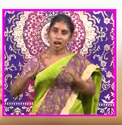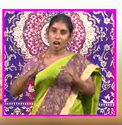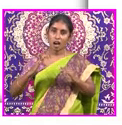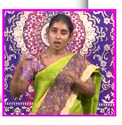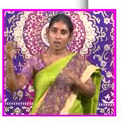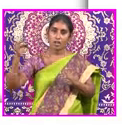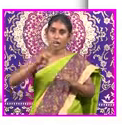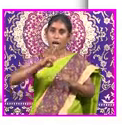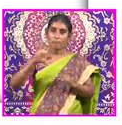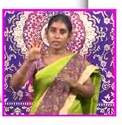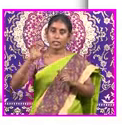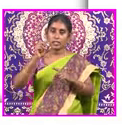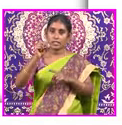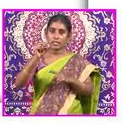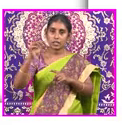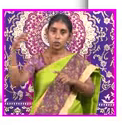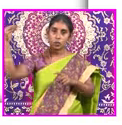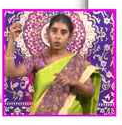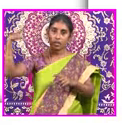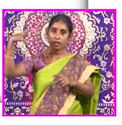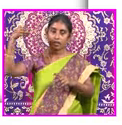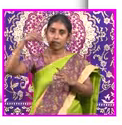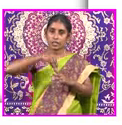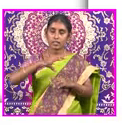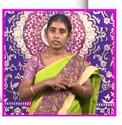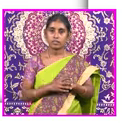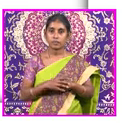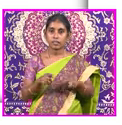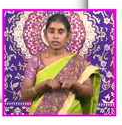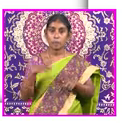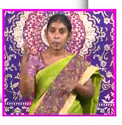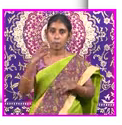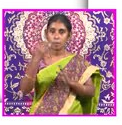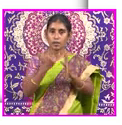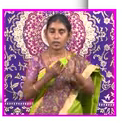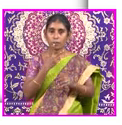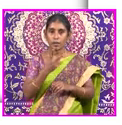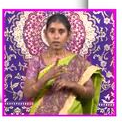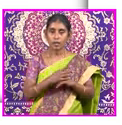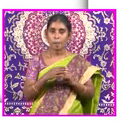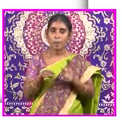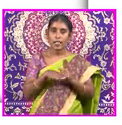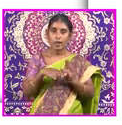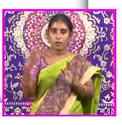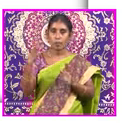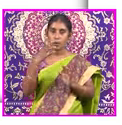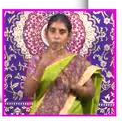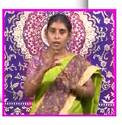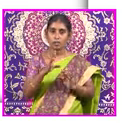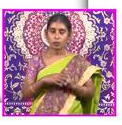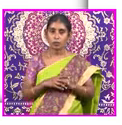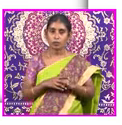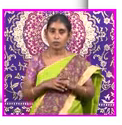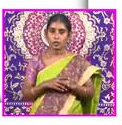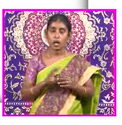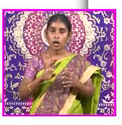மண்டலம். குளிர் மண்டலமானது பூமியின் இரு பகுதிகளிலும் அதாவது வட துருவத்திலும் மற்றும் தென்